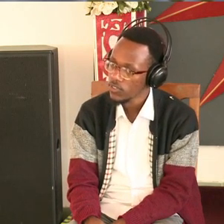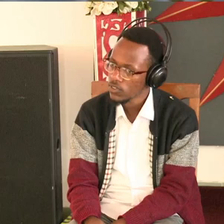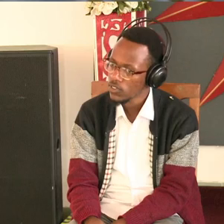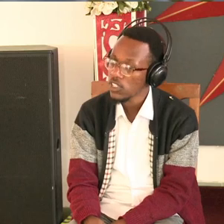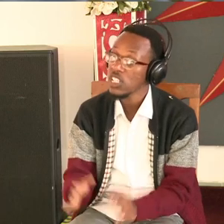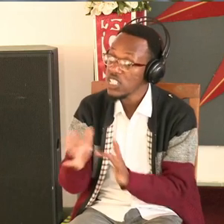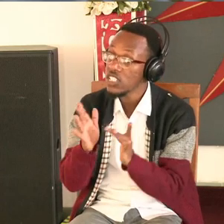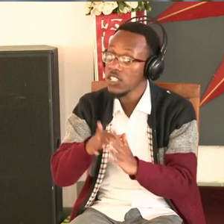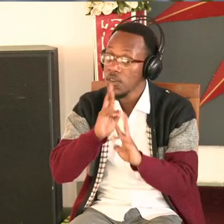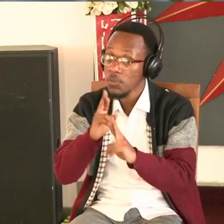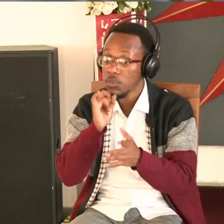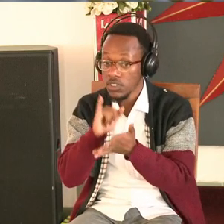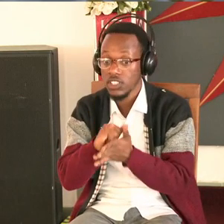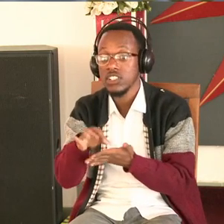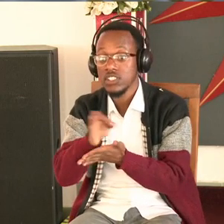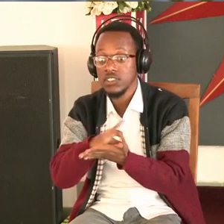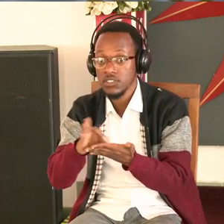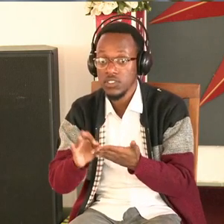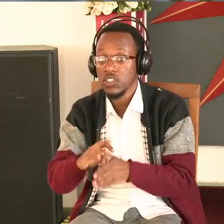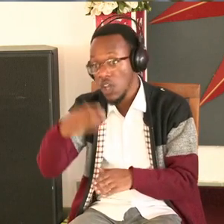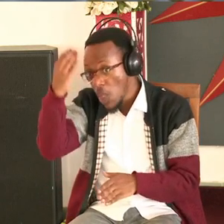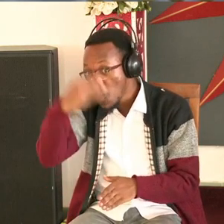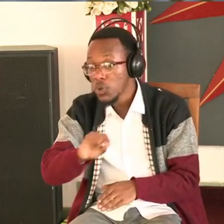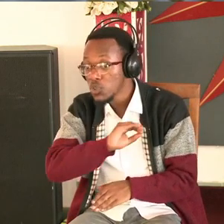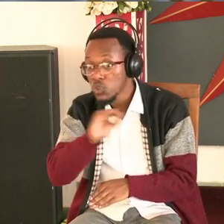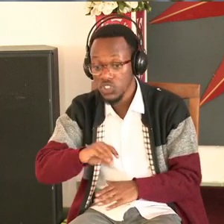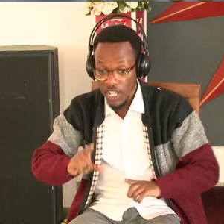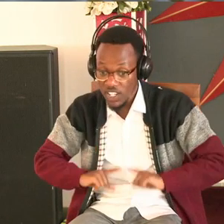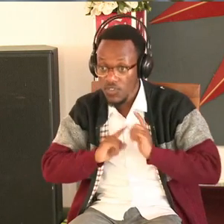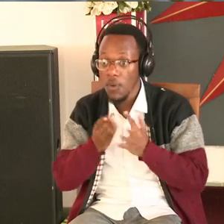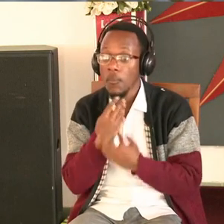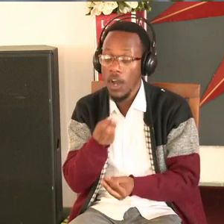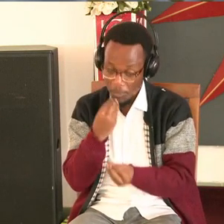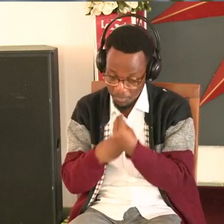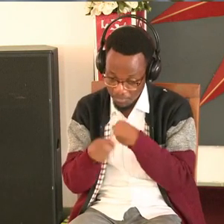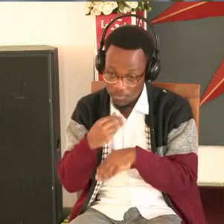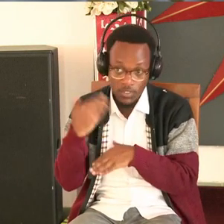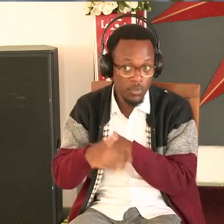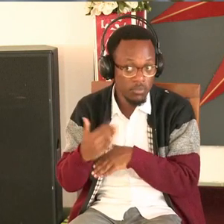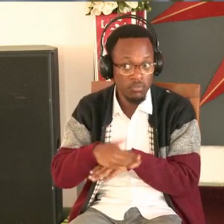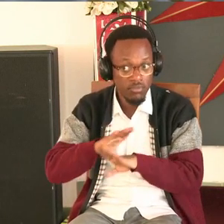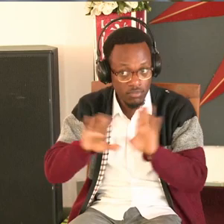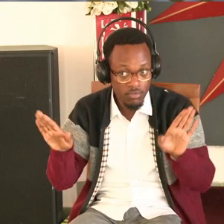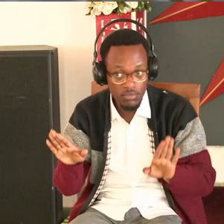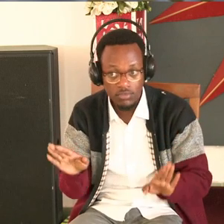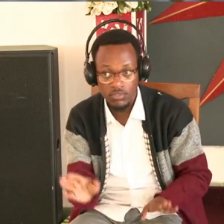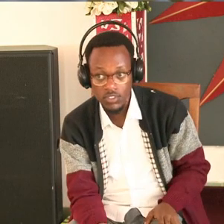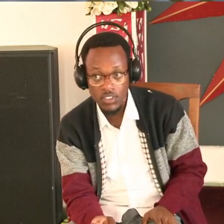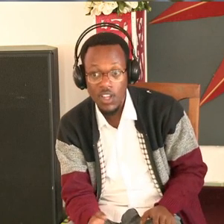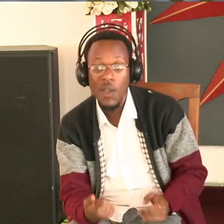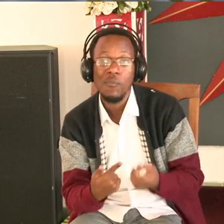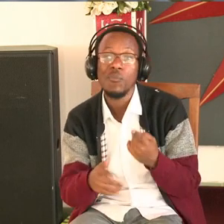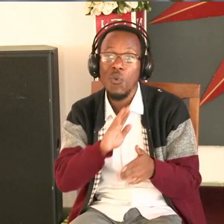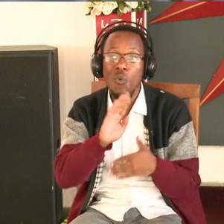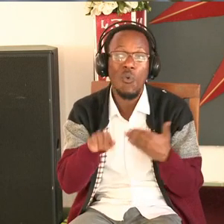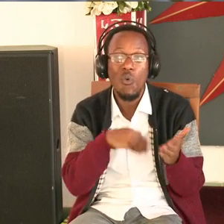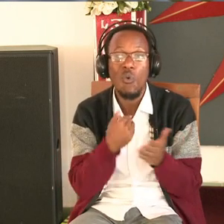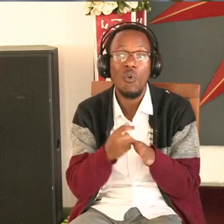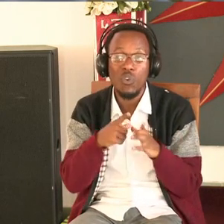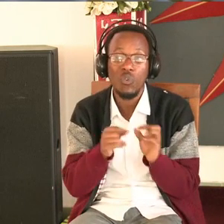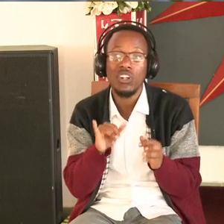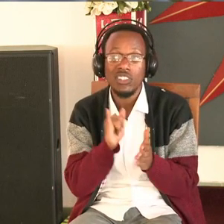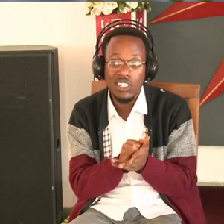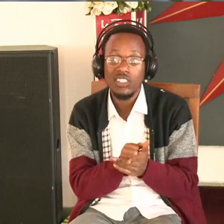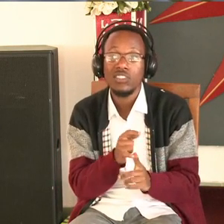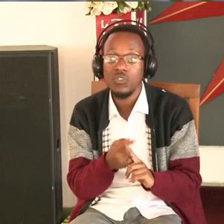Jésus répondit il est écrit l'homme ne vivra pas de pain seulement aramusubiza ati handitswe ngo umuntu natungwa n'umutsima